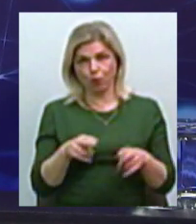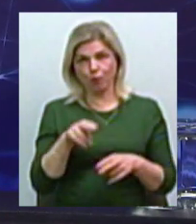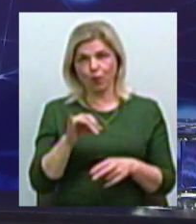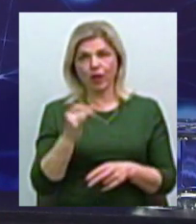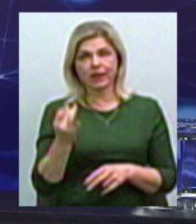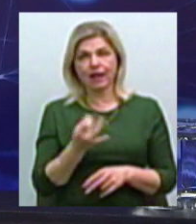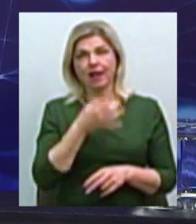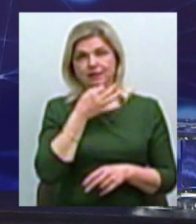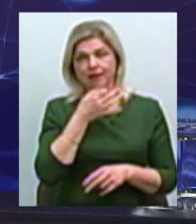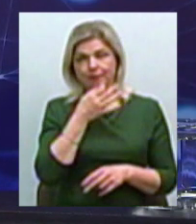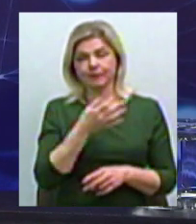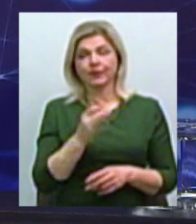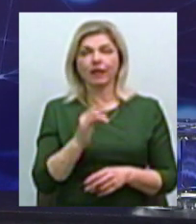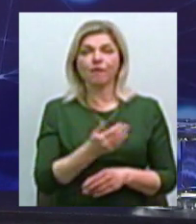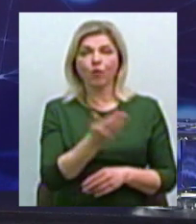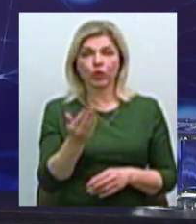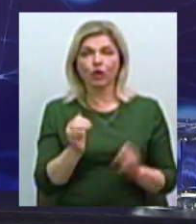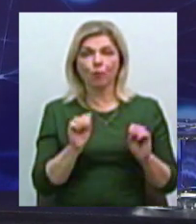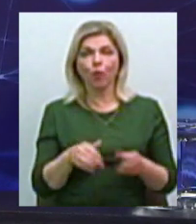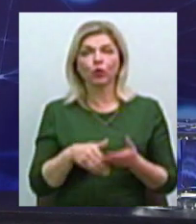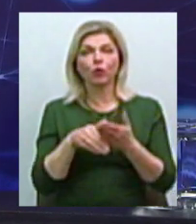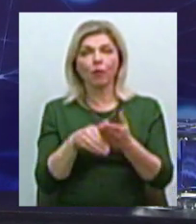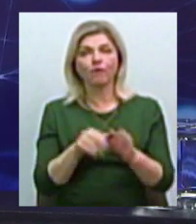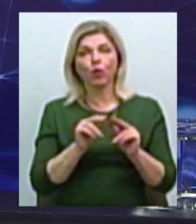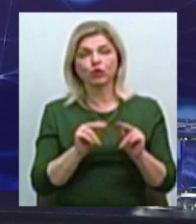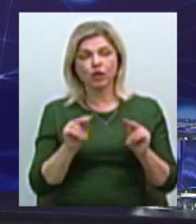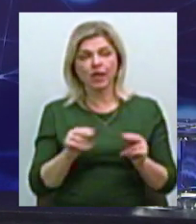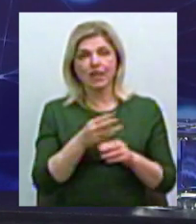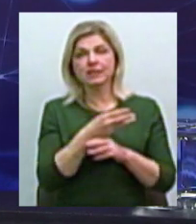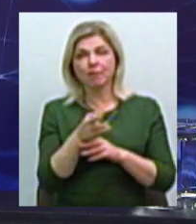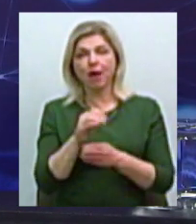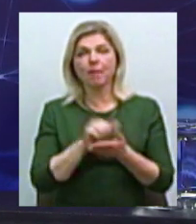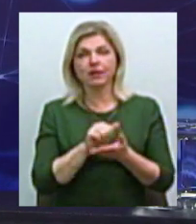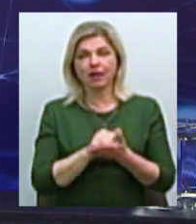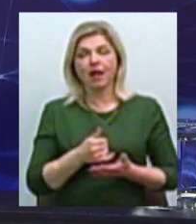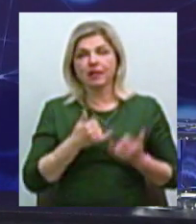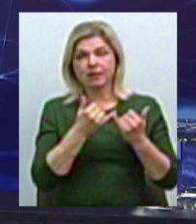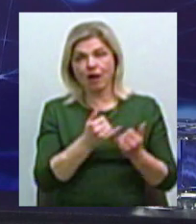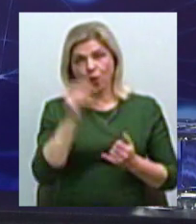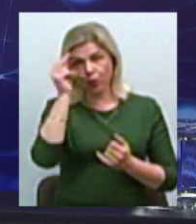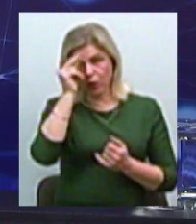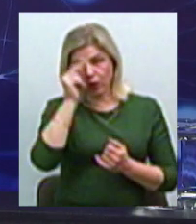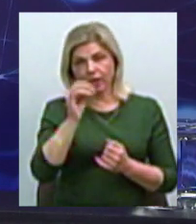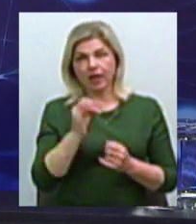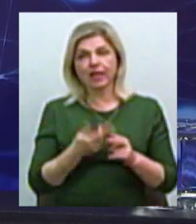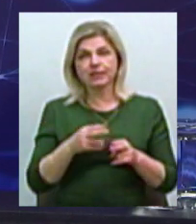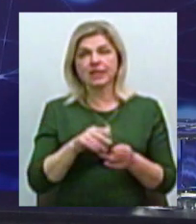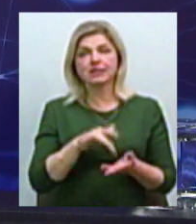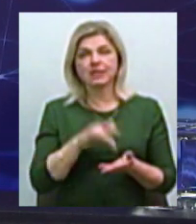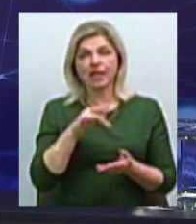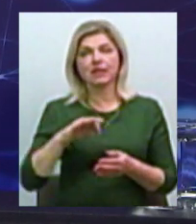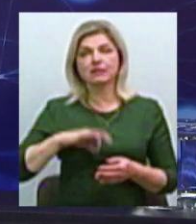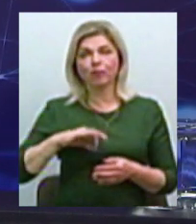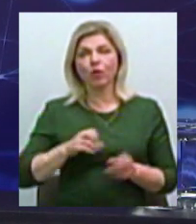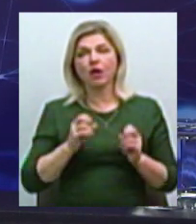і вони можуть допомагати вчителям знімати якісь матеріали для уроків. І цей медіа-центр використовується як база